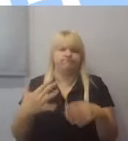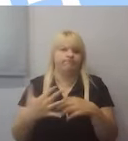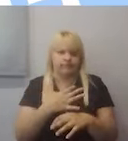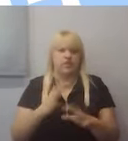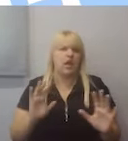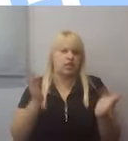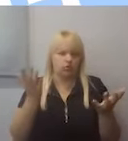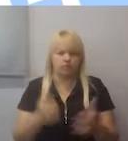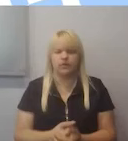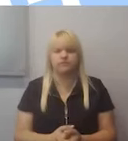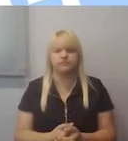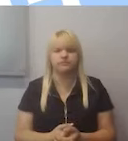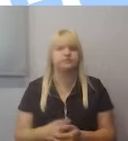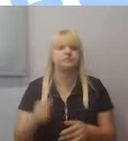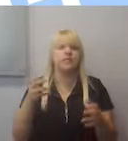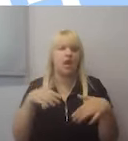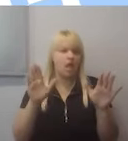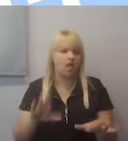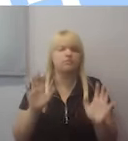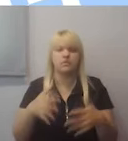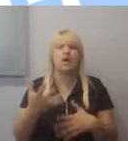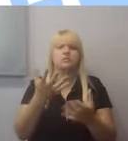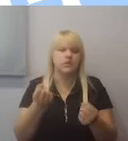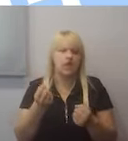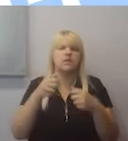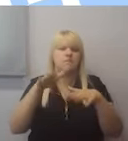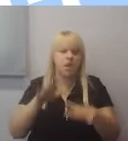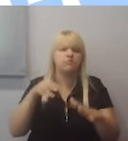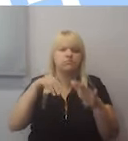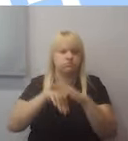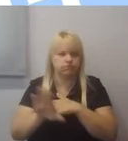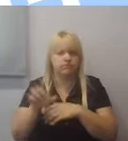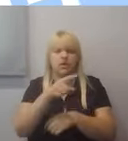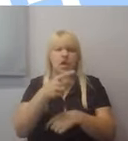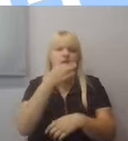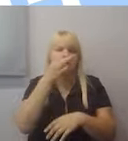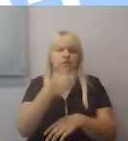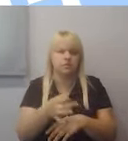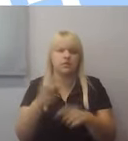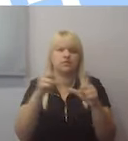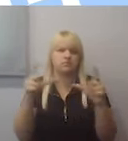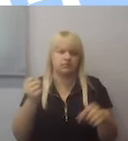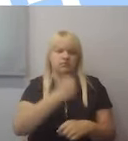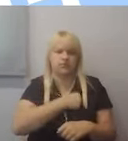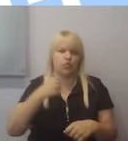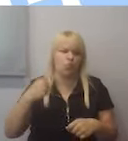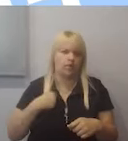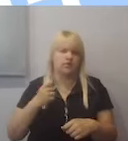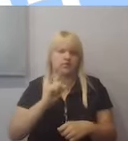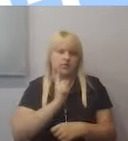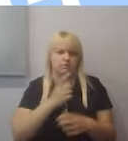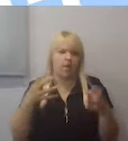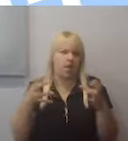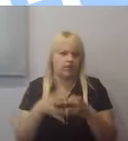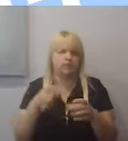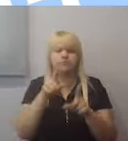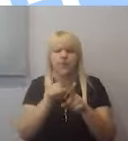nepieciešamību pieņemt šādu lēmumu atbildīgā institūcija būs nacionāli bruņotā spēki bet pašu lēmumu jau pieņems ministru